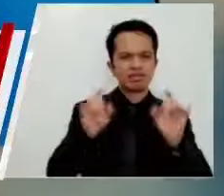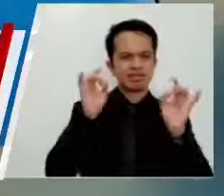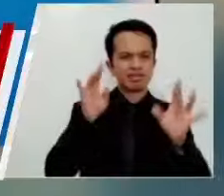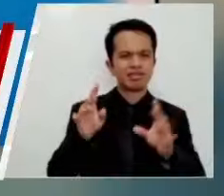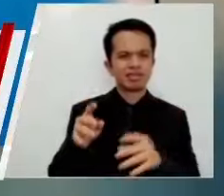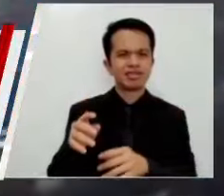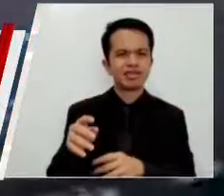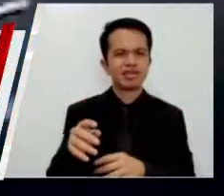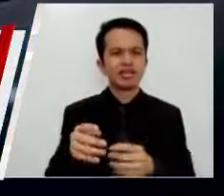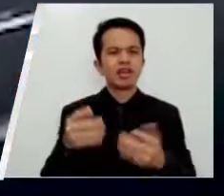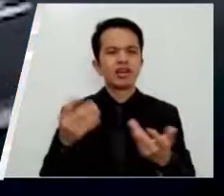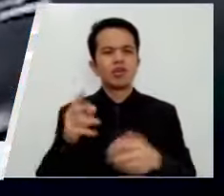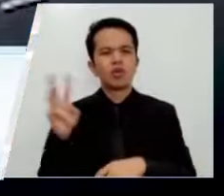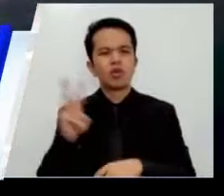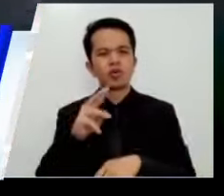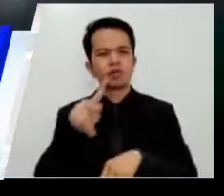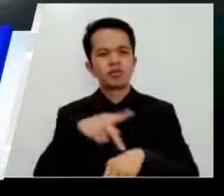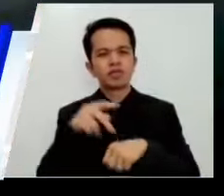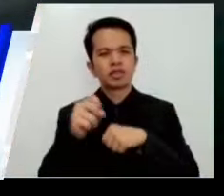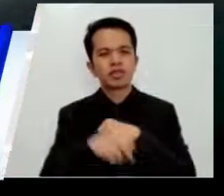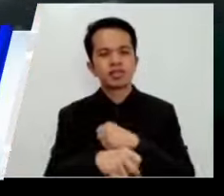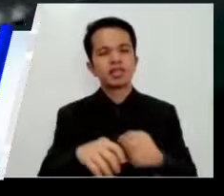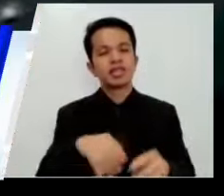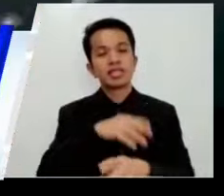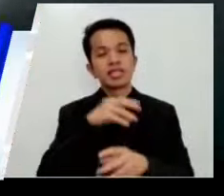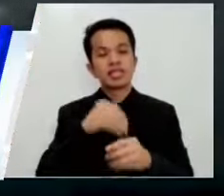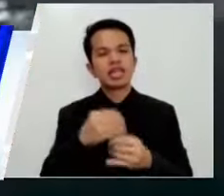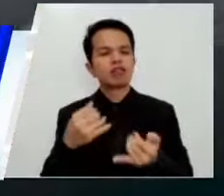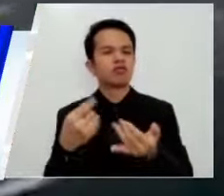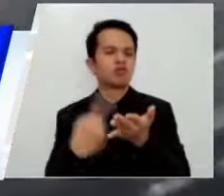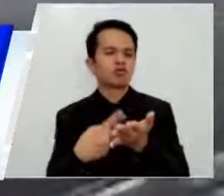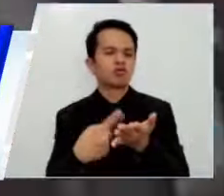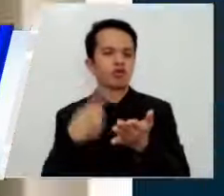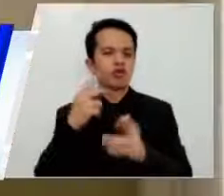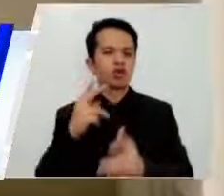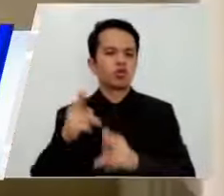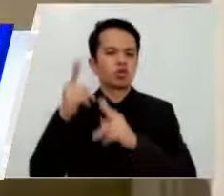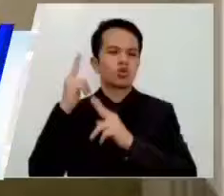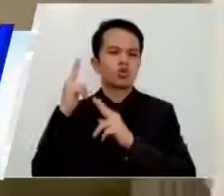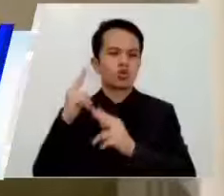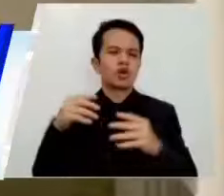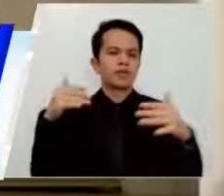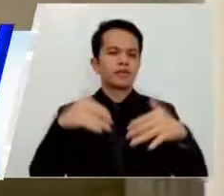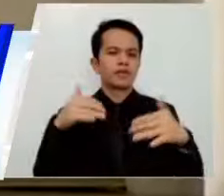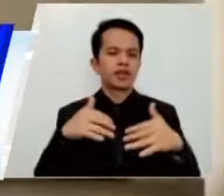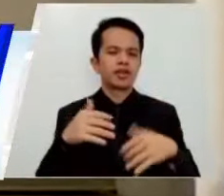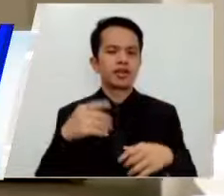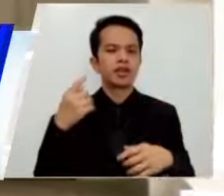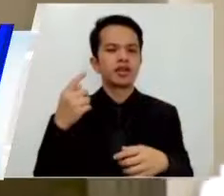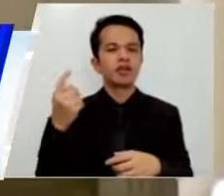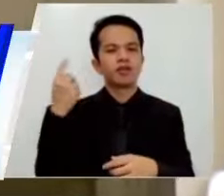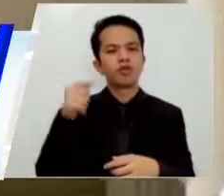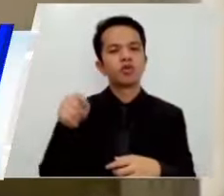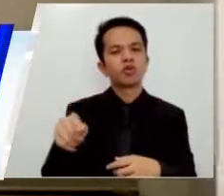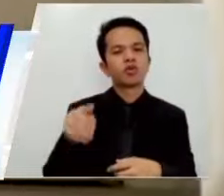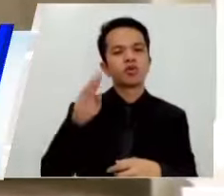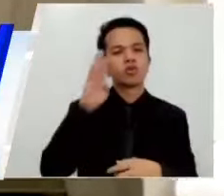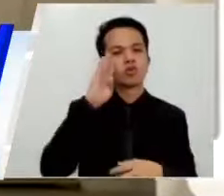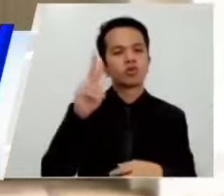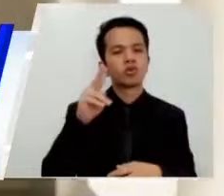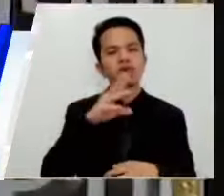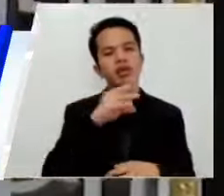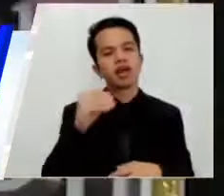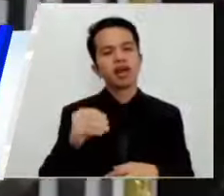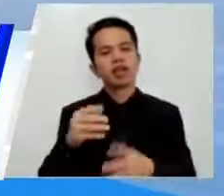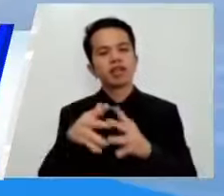West Philippine Sea, kabilang sa tatalakayin sa makasaysayang trilateral meeting sa pagitan ni na Pangulong Bongbong Marcos, US President